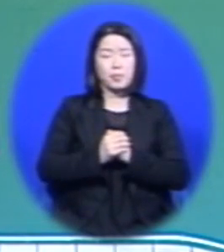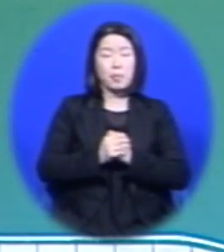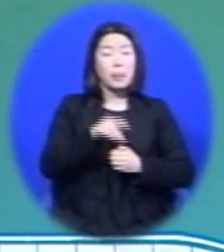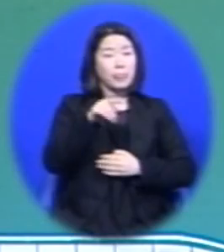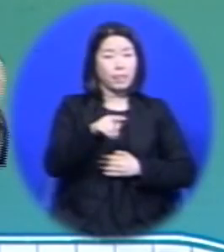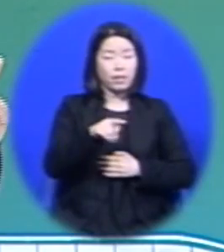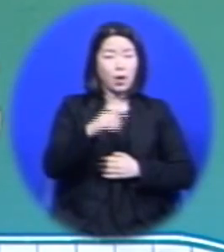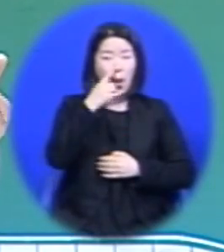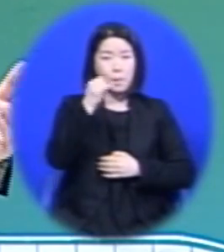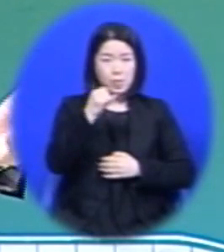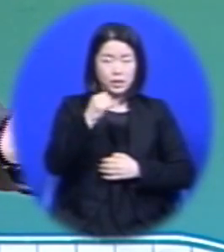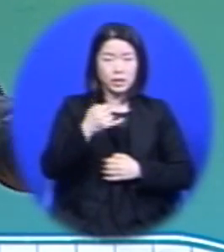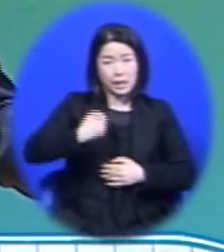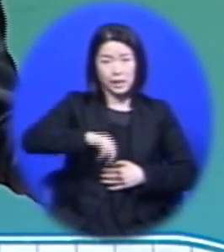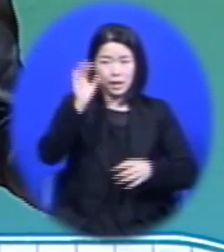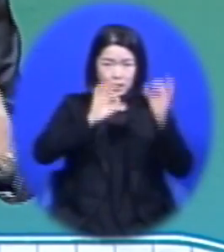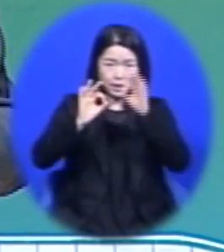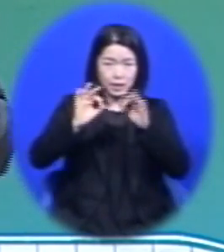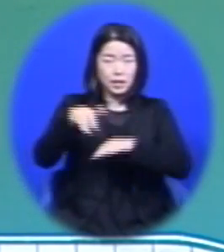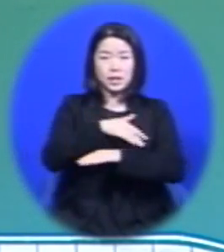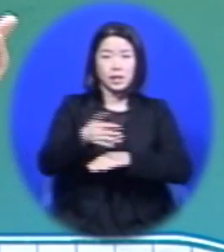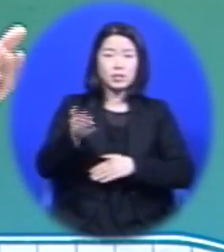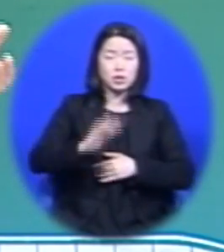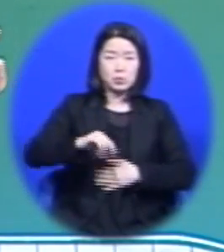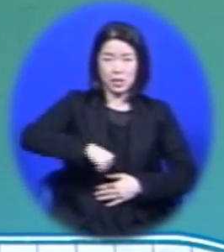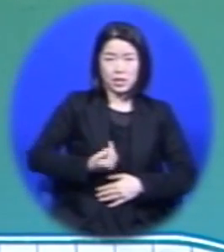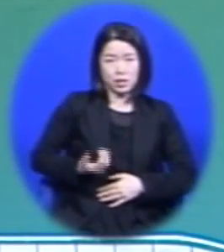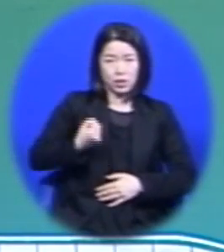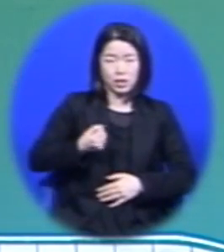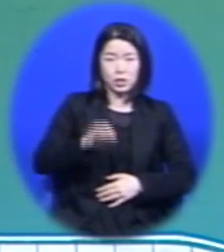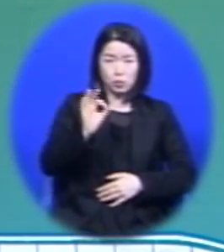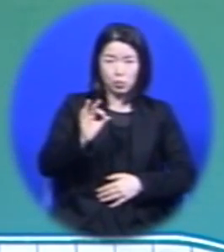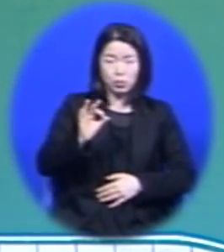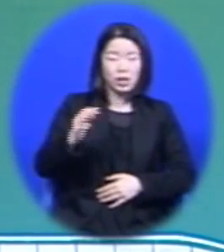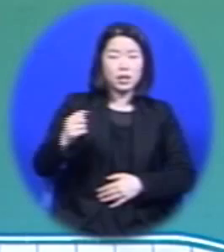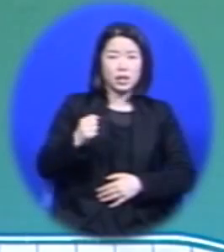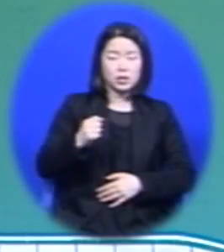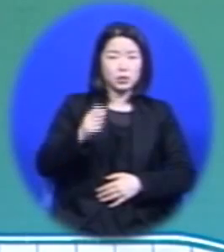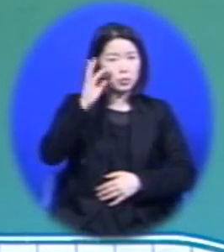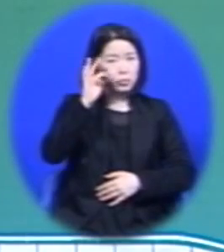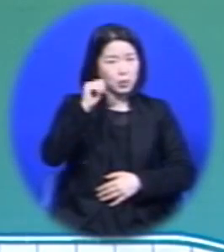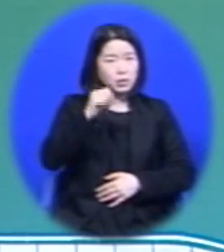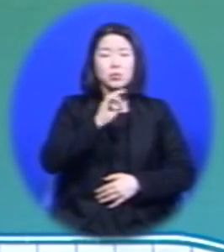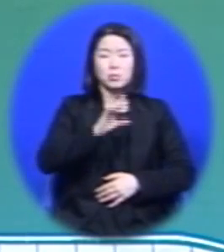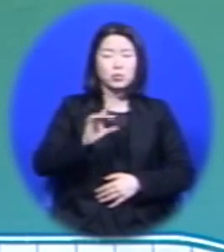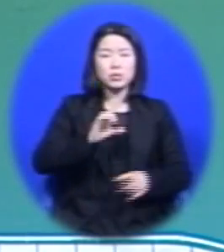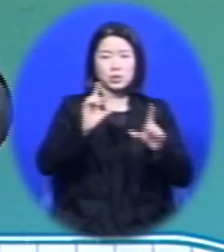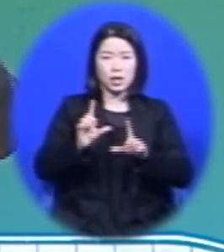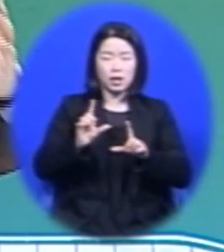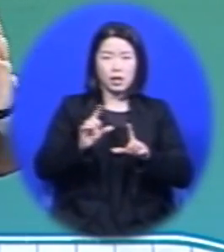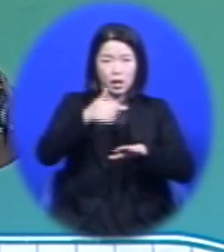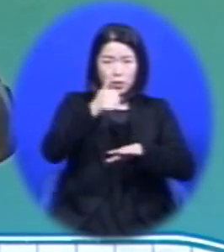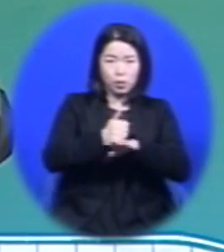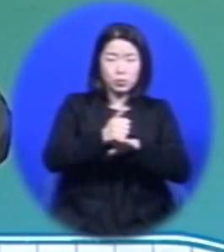그는 그렇게 하면서 딸을 찾아다녔지만 자기가 가지고 있는 여비로는 며칠을 더 지낼 수가 없어서 결국은